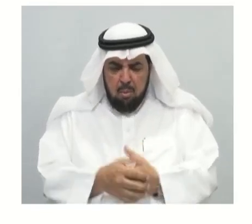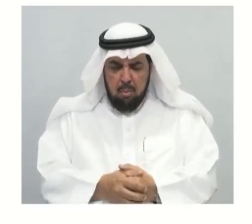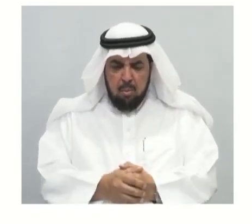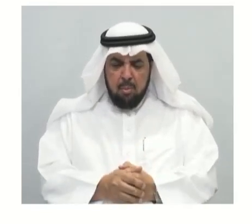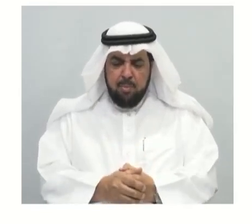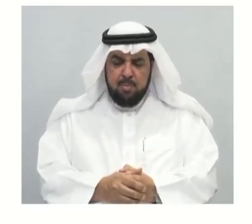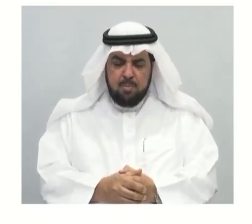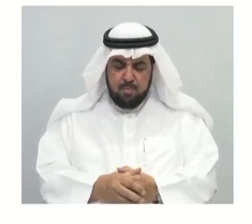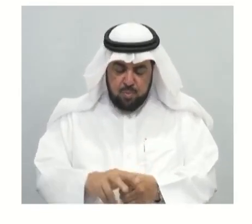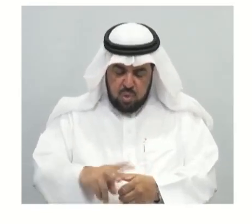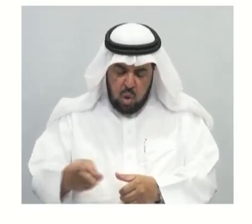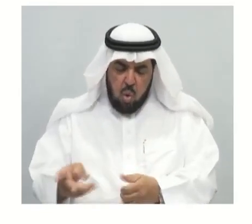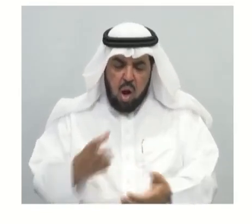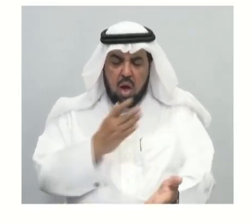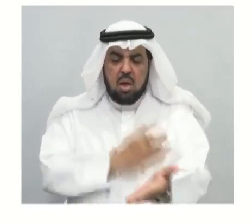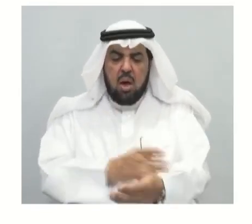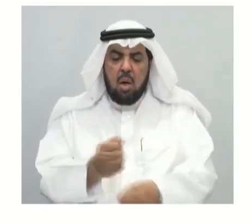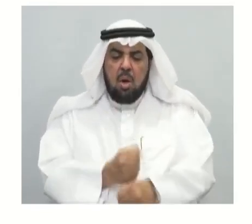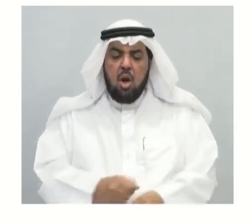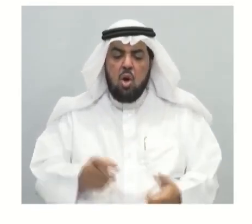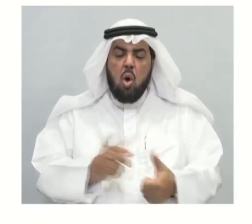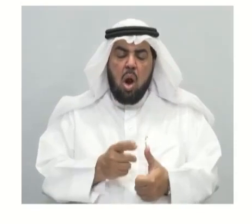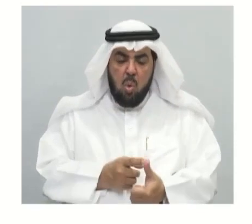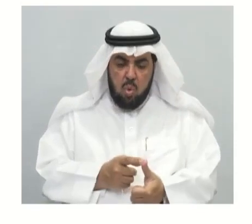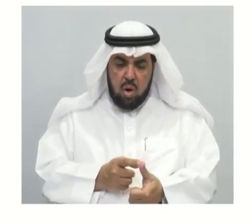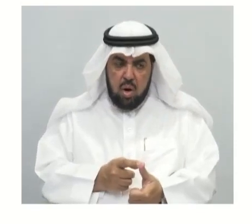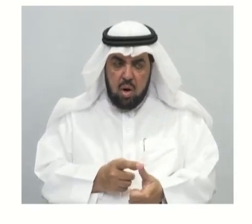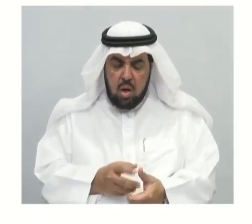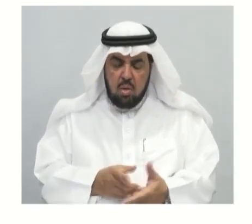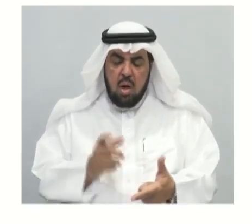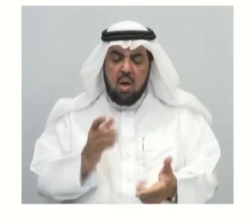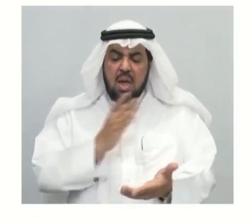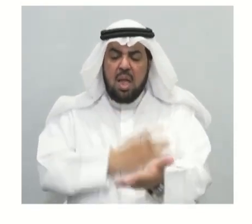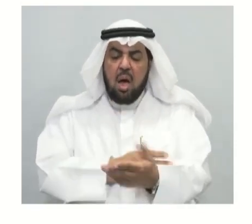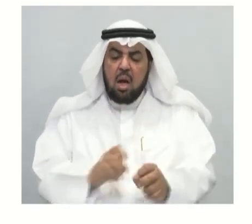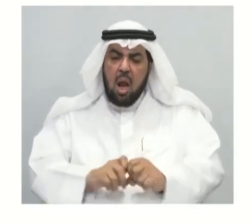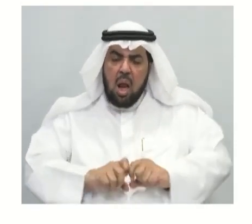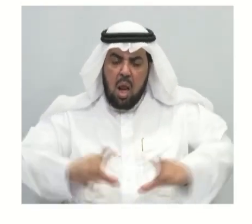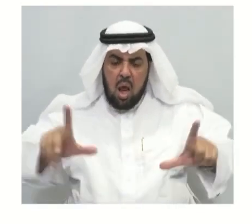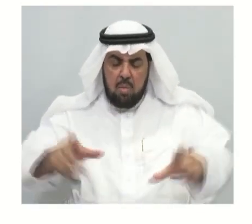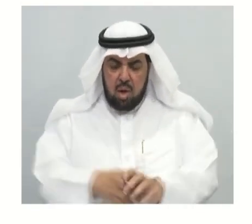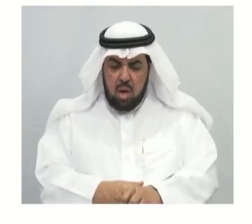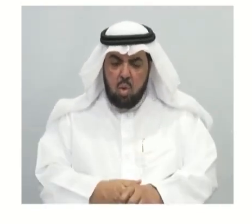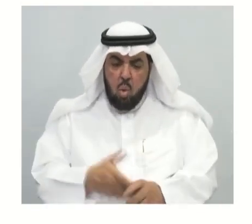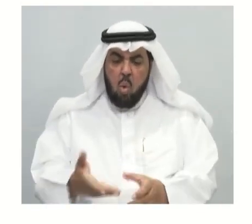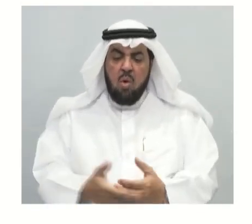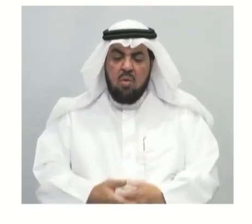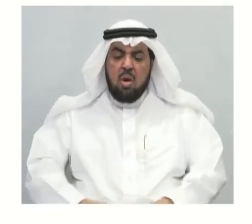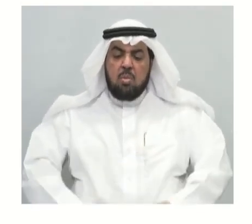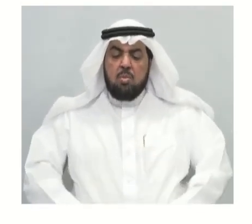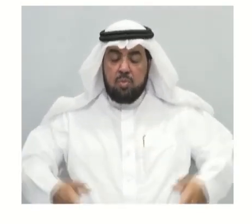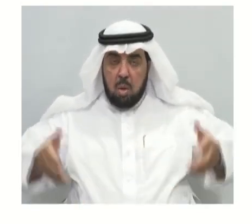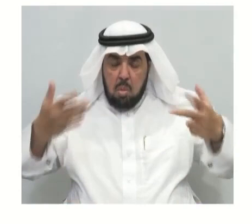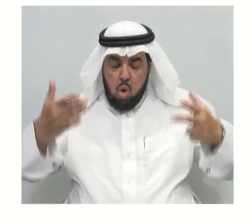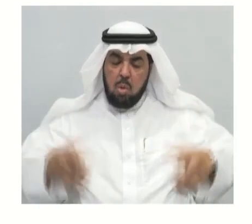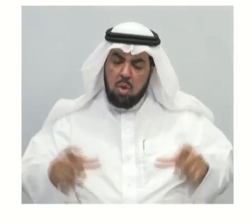المقدم انواع تقارير الاعمال النوع الاول لدينا التقارير الاعلاميه توفر التقارير الاعلاميه